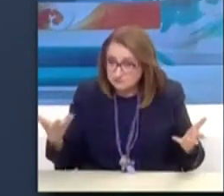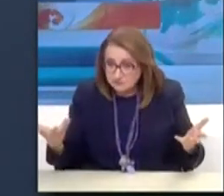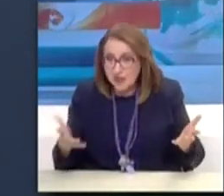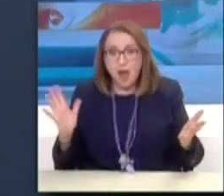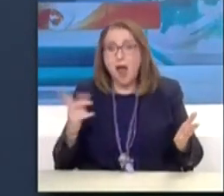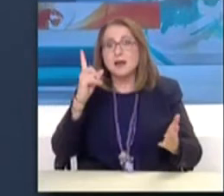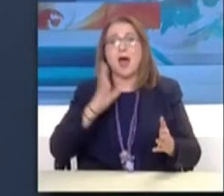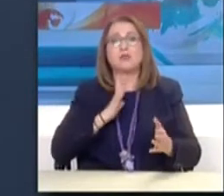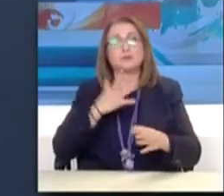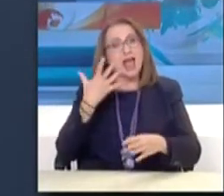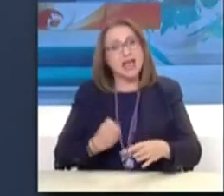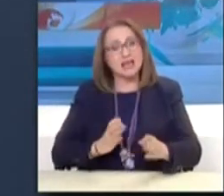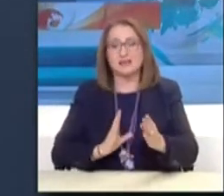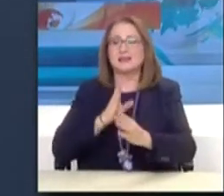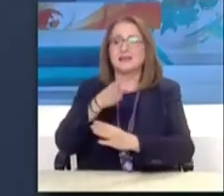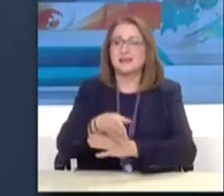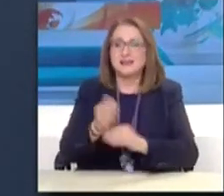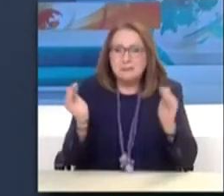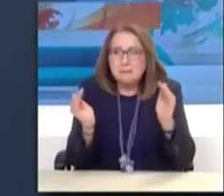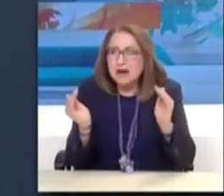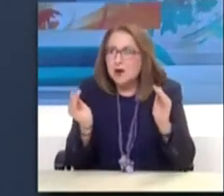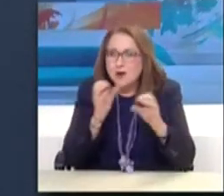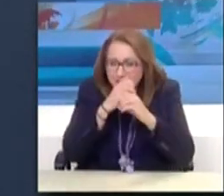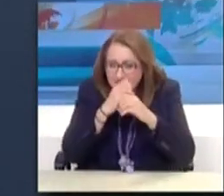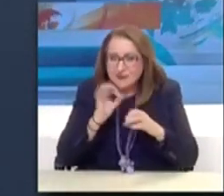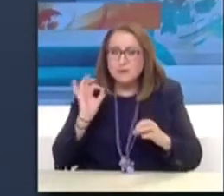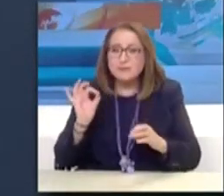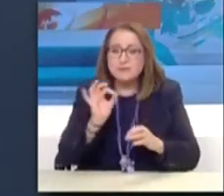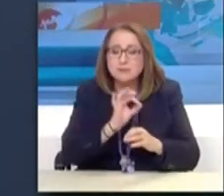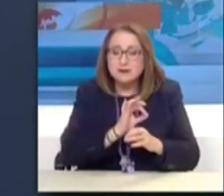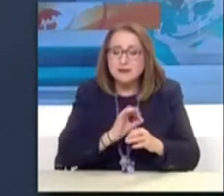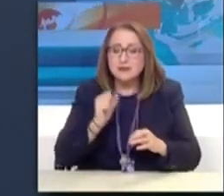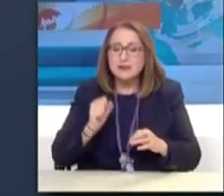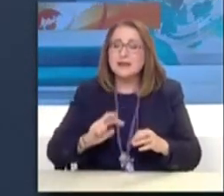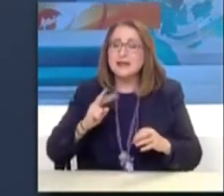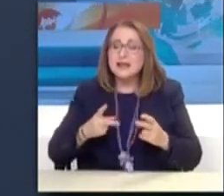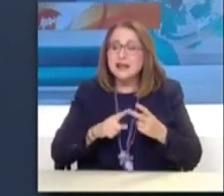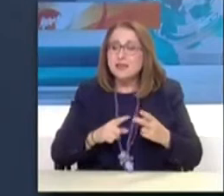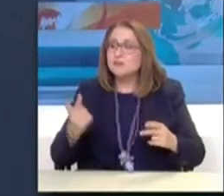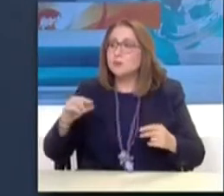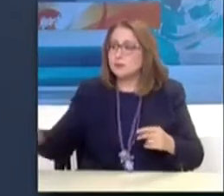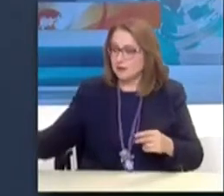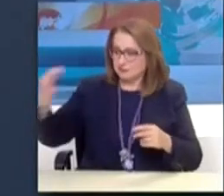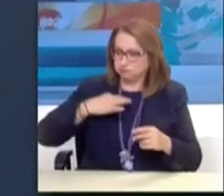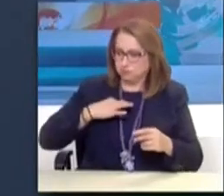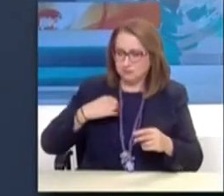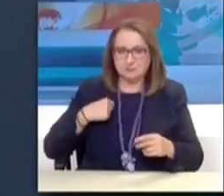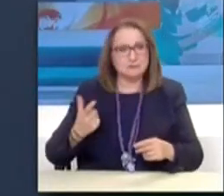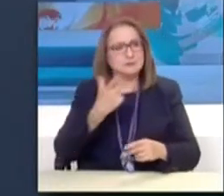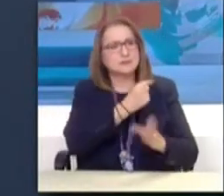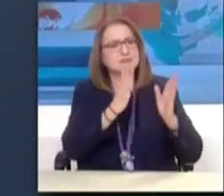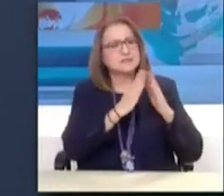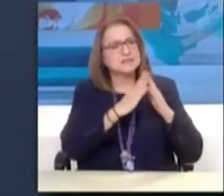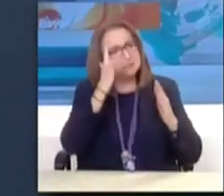έχω, καθώς και έκθεση στον ιό, αν δεν τον έχω, και μεταφορά του ιού στο σπίτι μου.